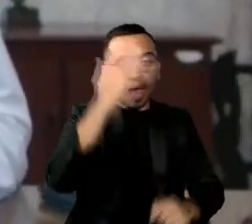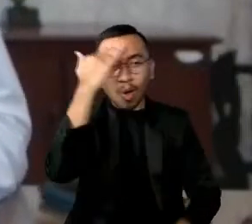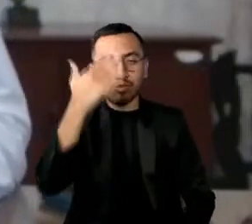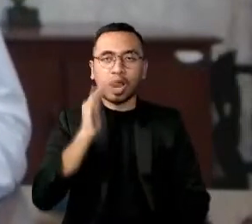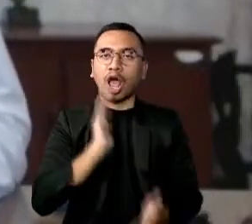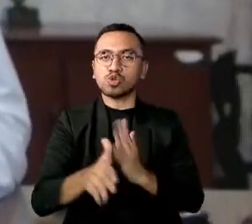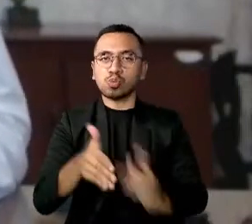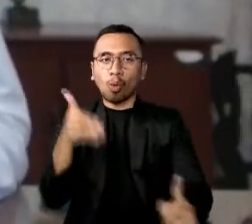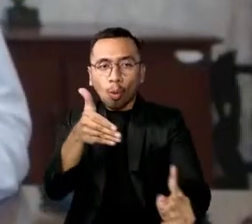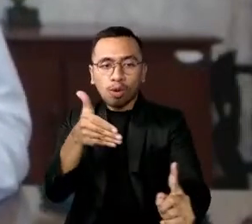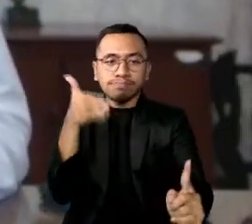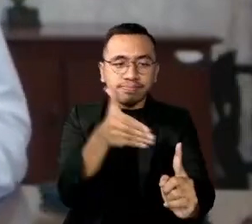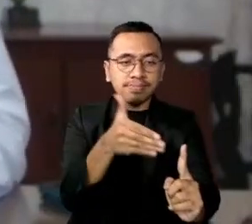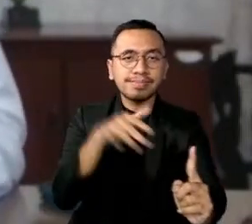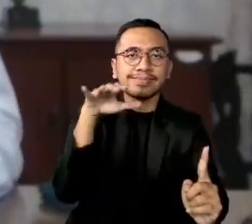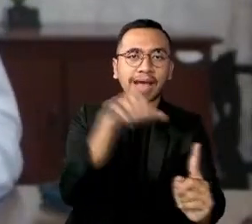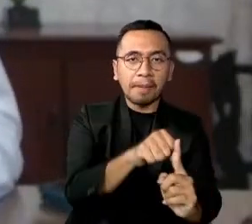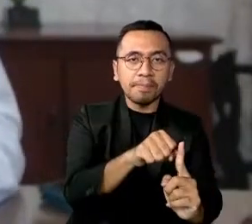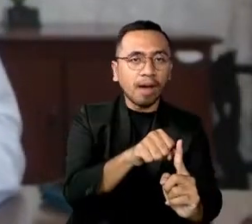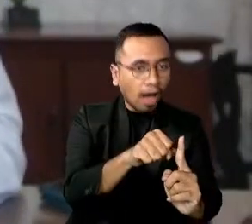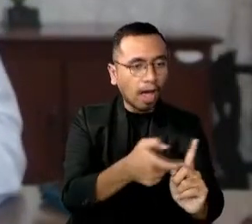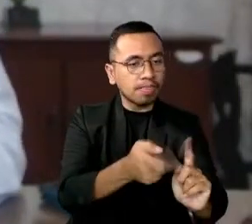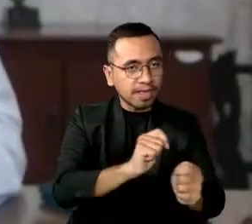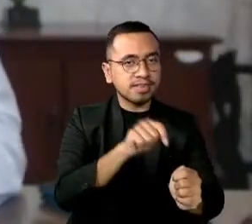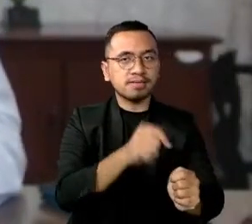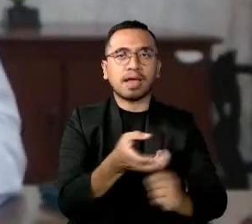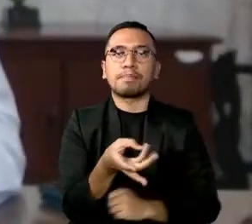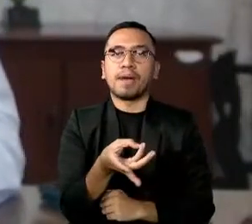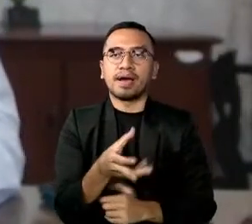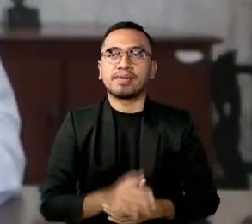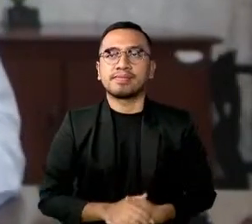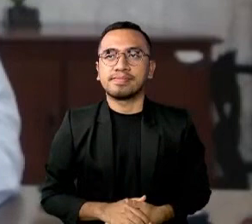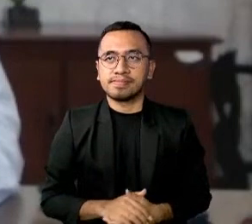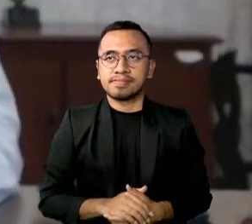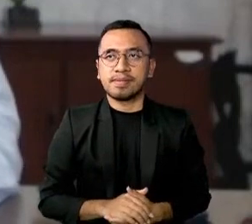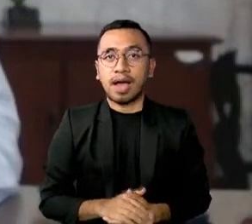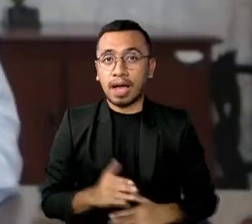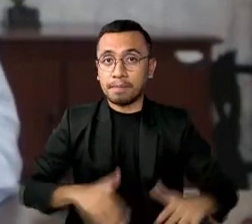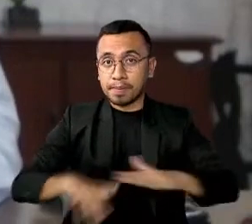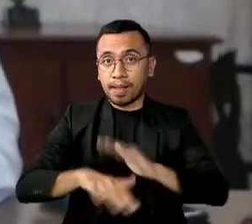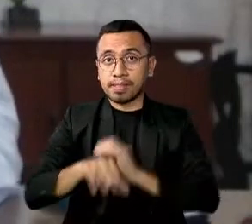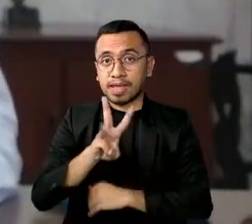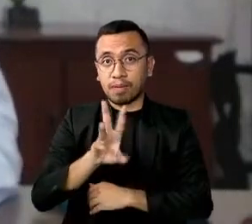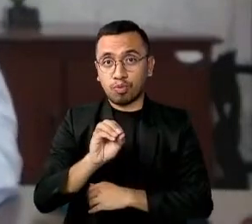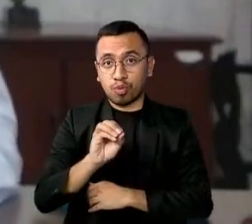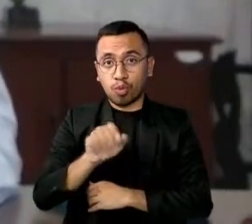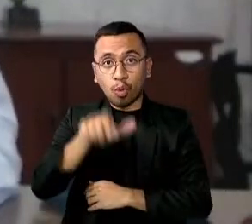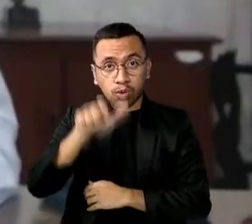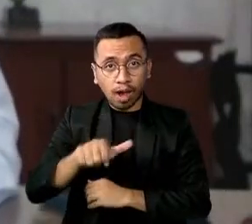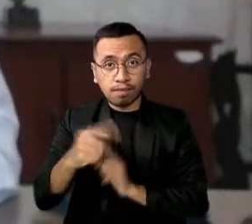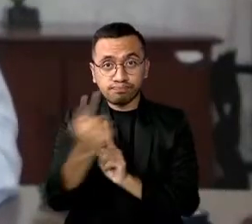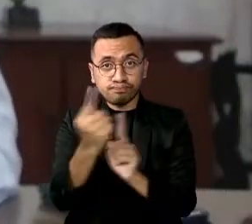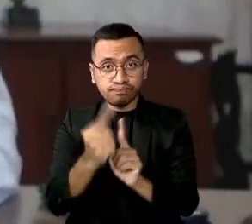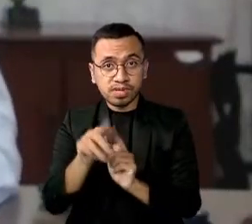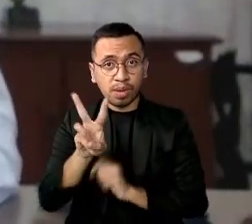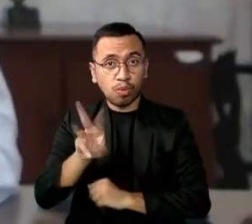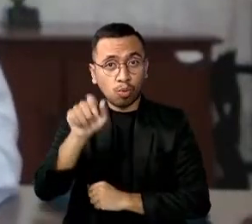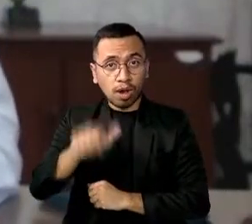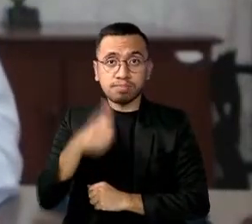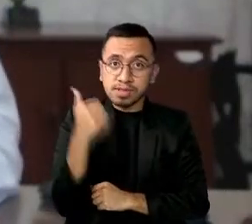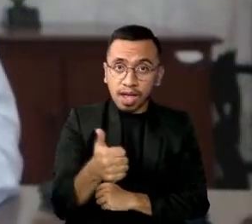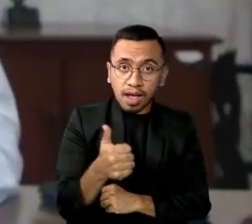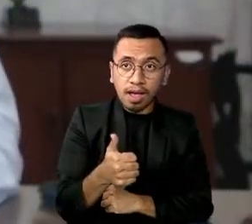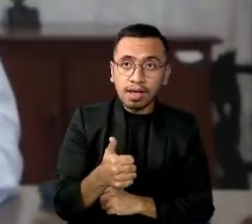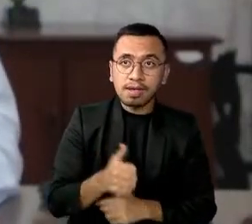semua kita kejar juga ketemu ya dan sudah sesuai standar minimal 30 kontak karena tersebut minimal 30